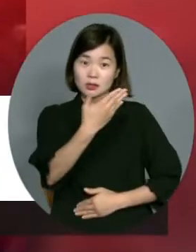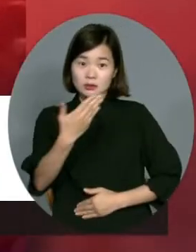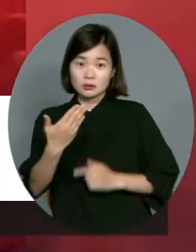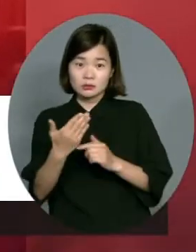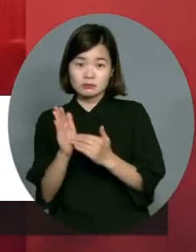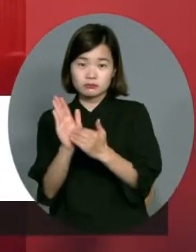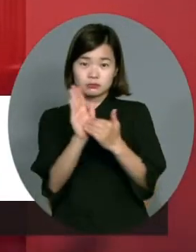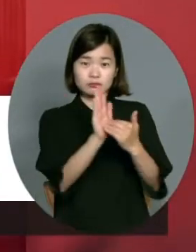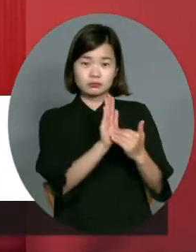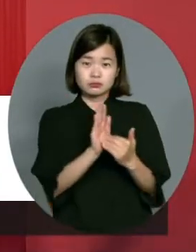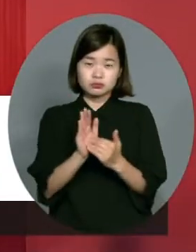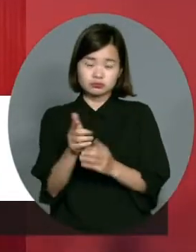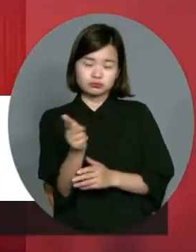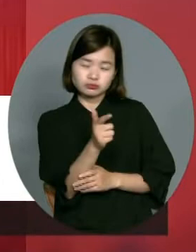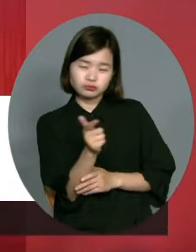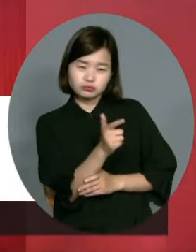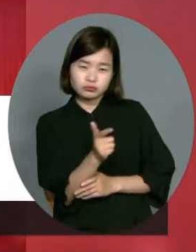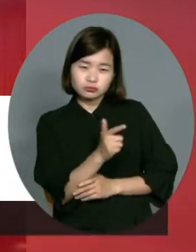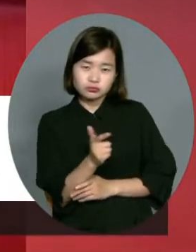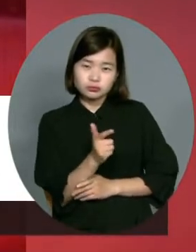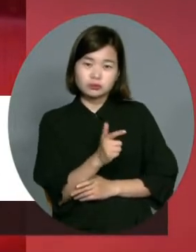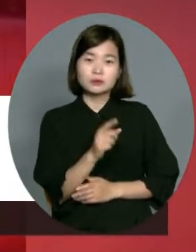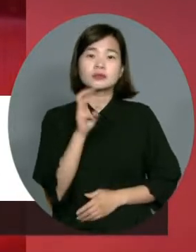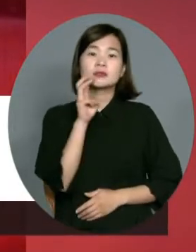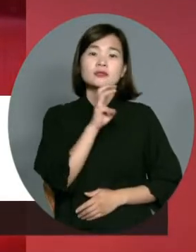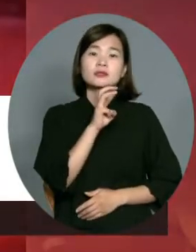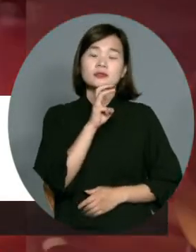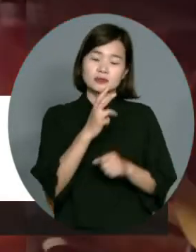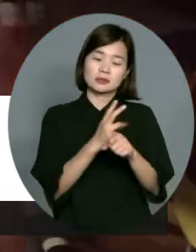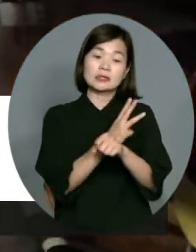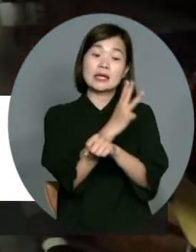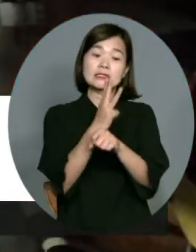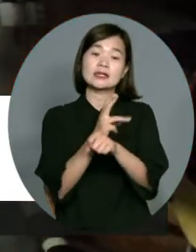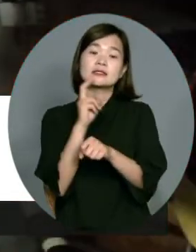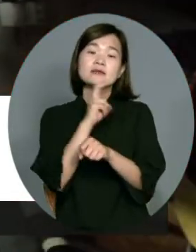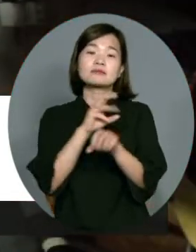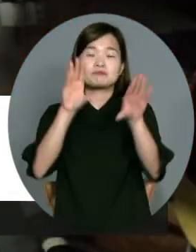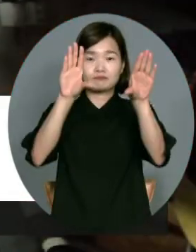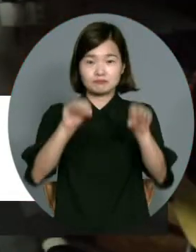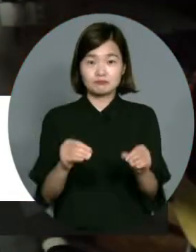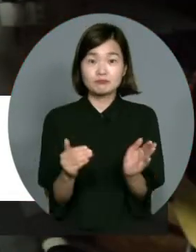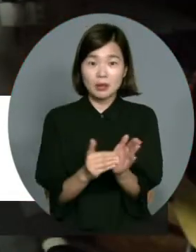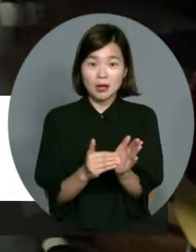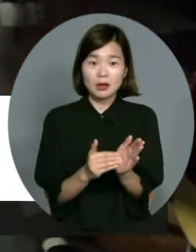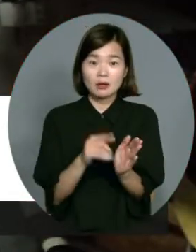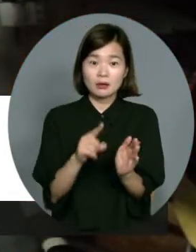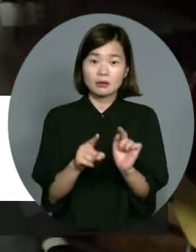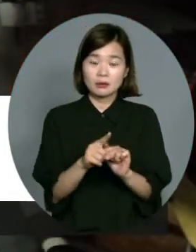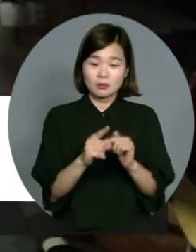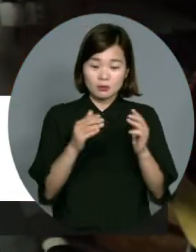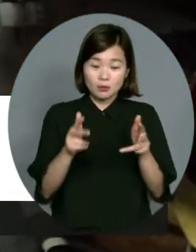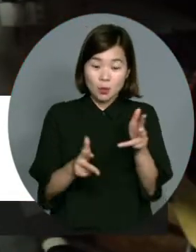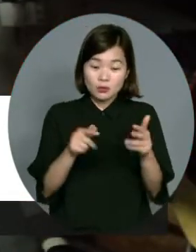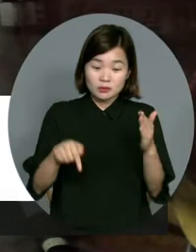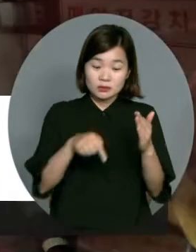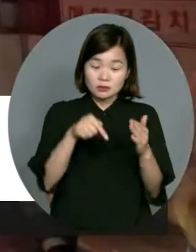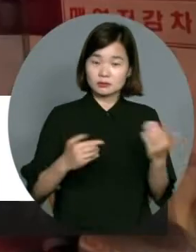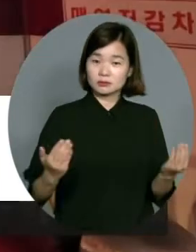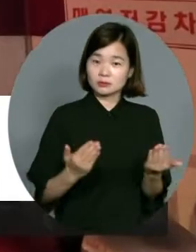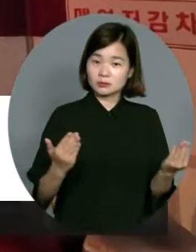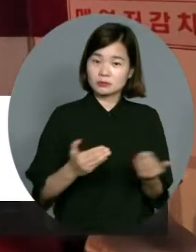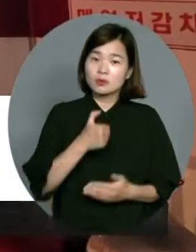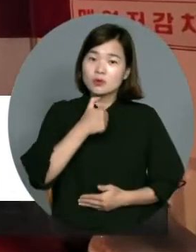1단계 를 발령하고 진화작업을 벌여 3시간 20분만에 불을 껐습니다 이 불로 공장 안에서 일하던